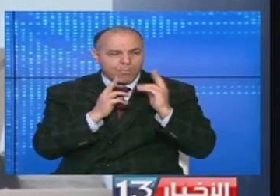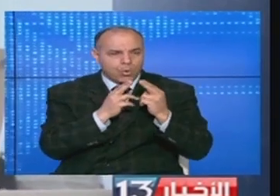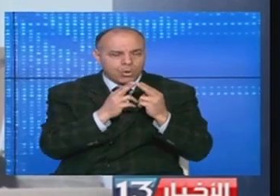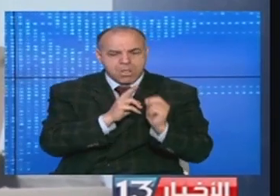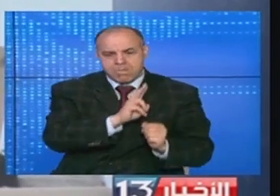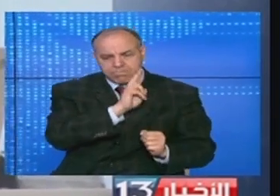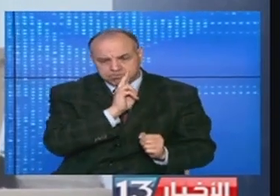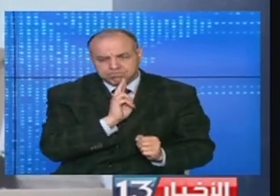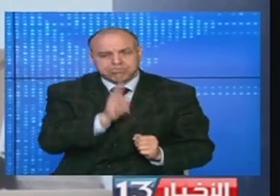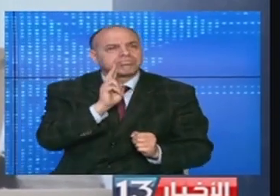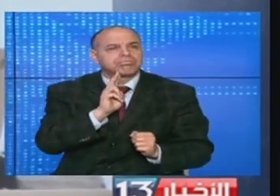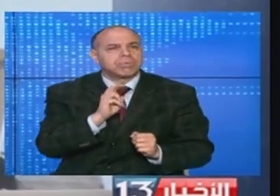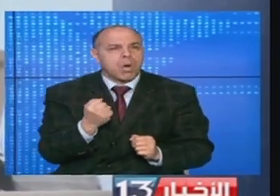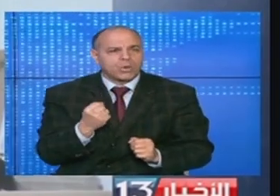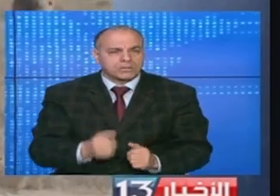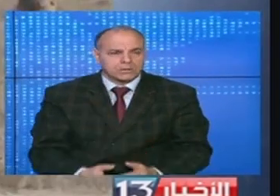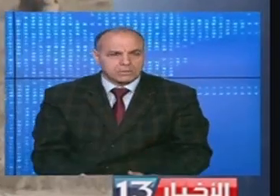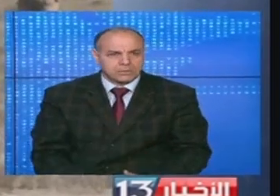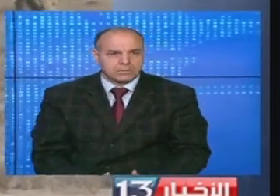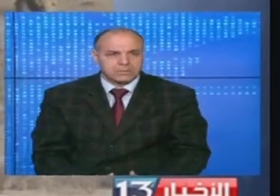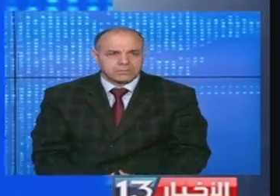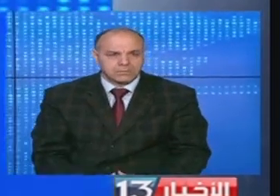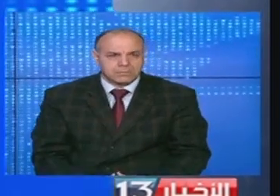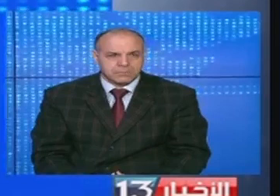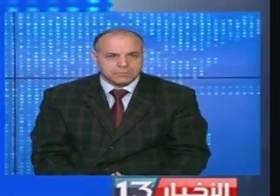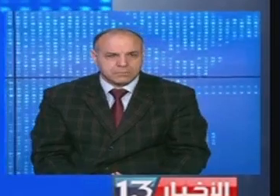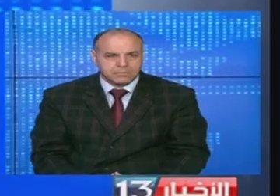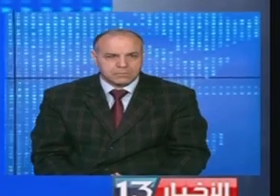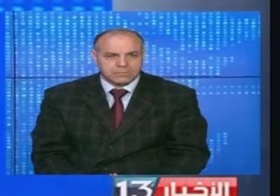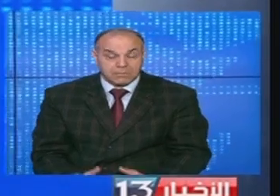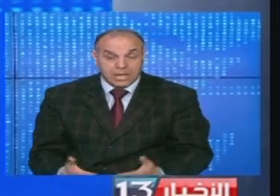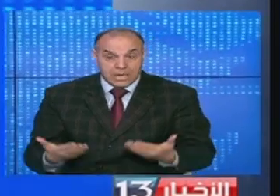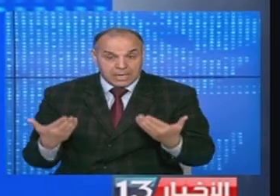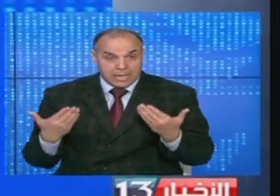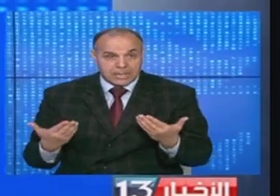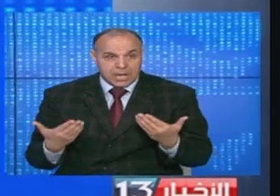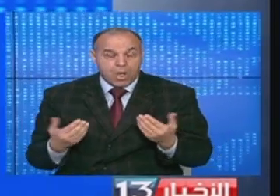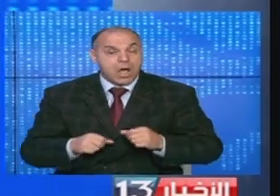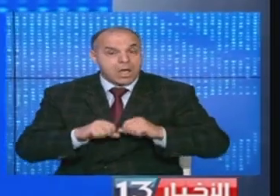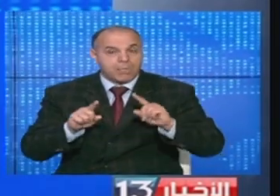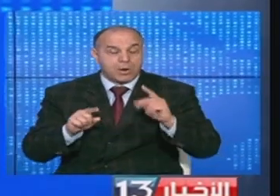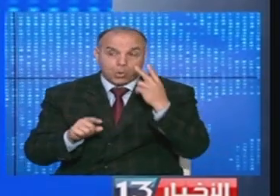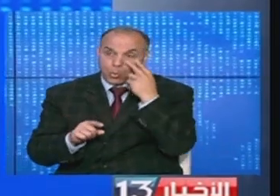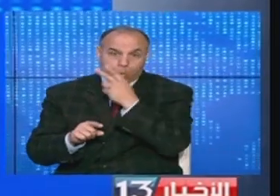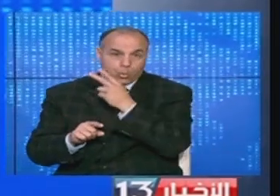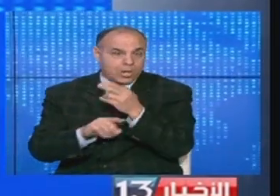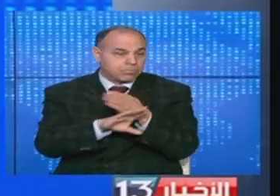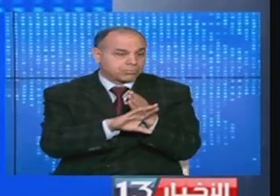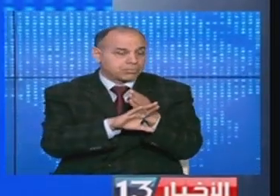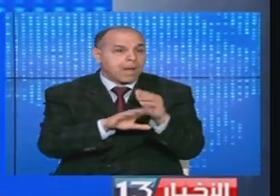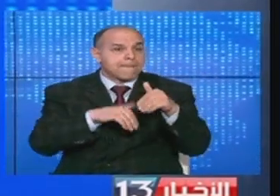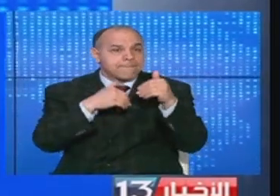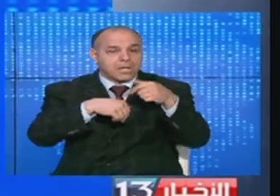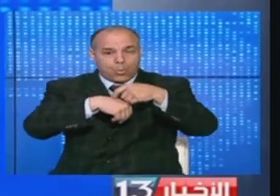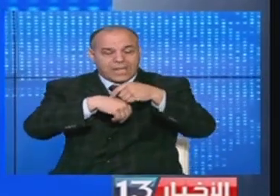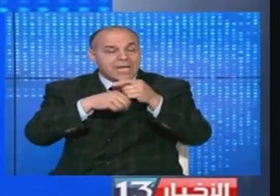يتوقع ردا قويا اذن هذا ما لدينا من اخبار مشاهدينا البقيه تاتيكم في